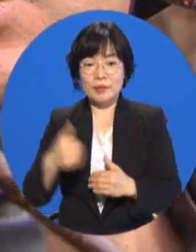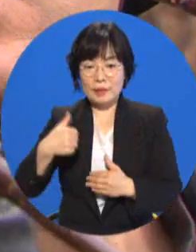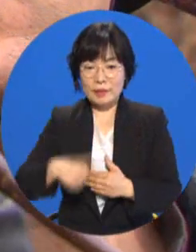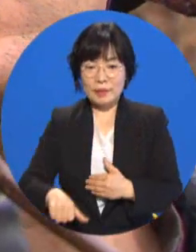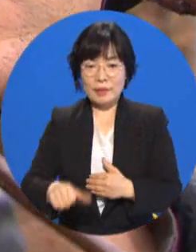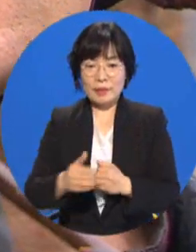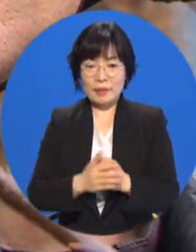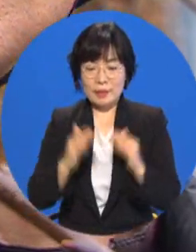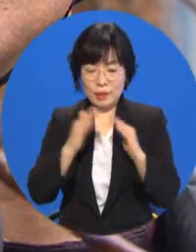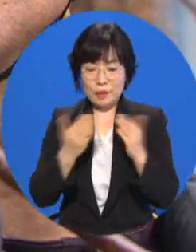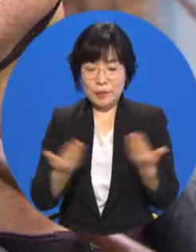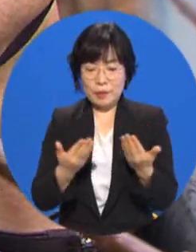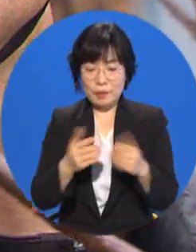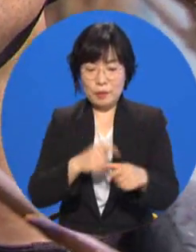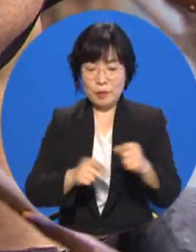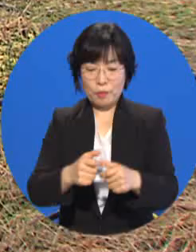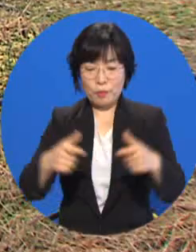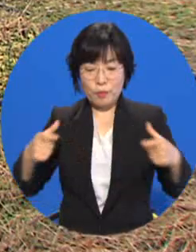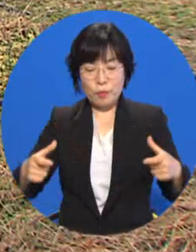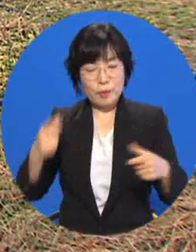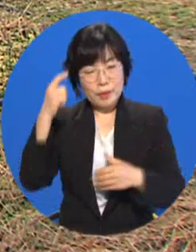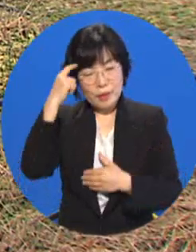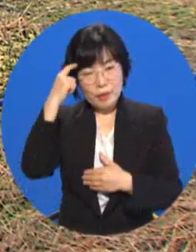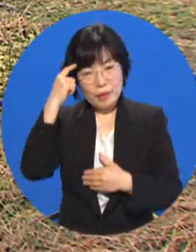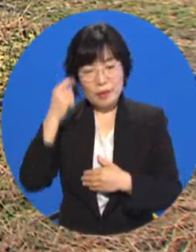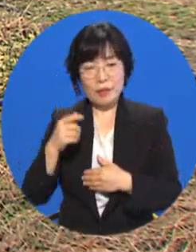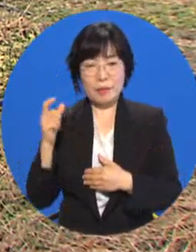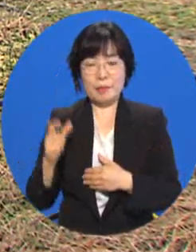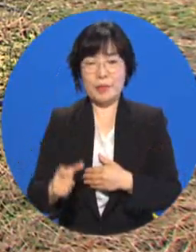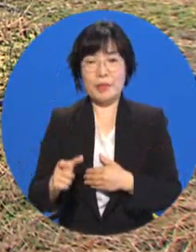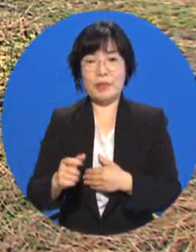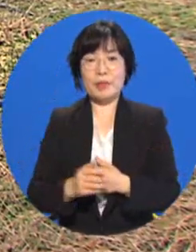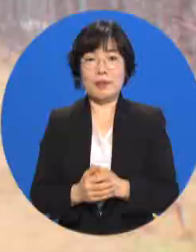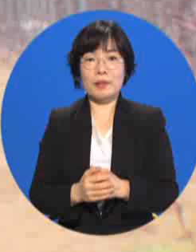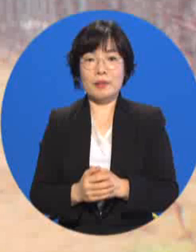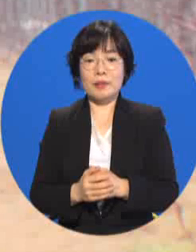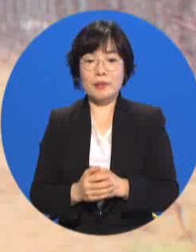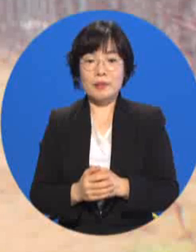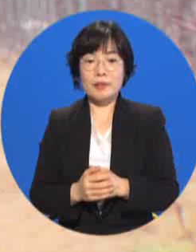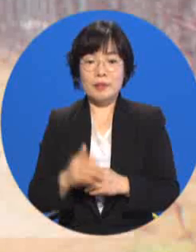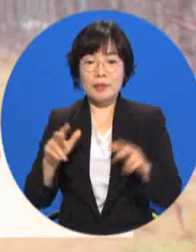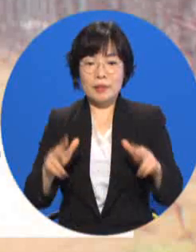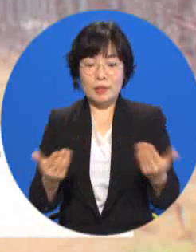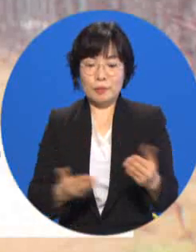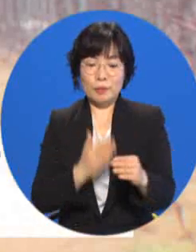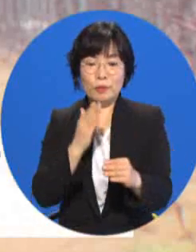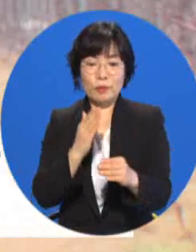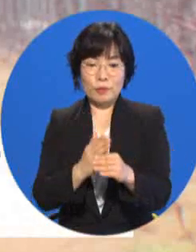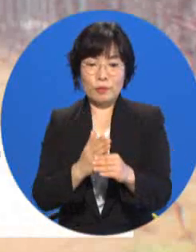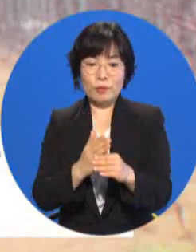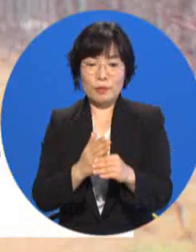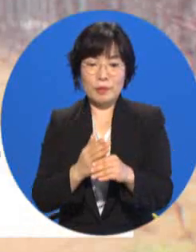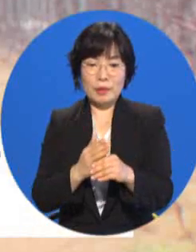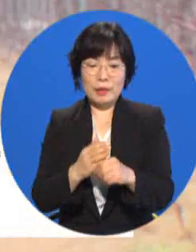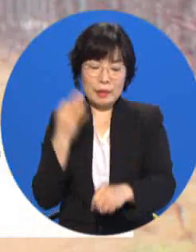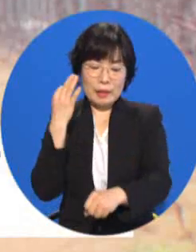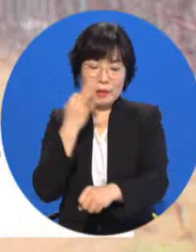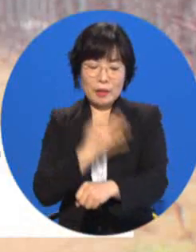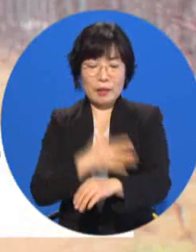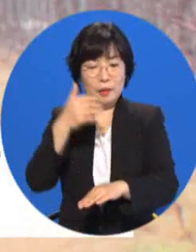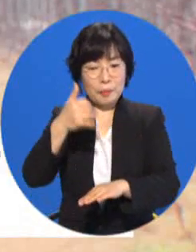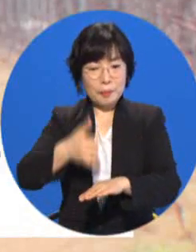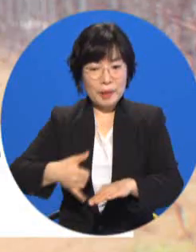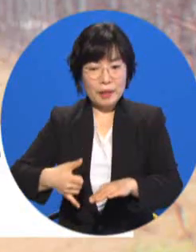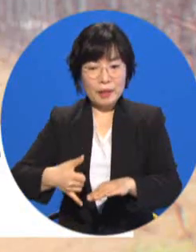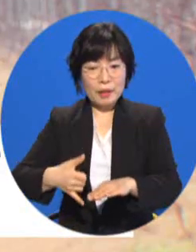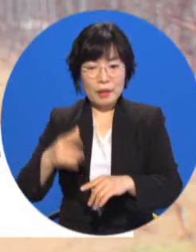역시 가업을 확장해 키워나가 보겠다는 의지가 다부집니다. 지금 하고 있는 기반에서 좀